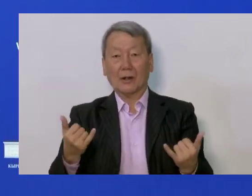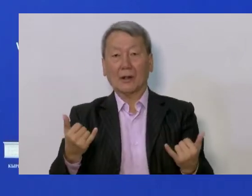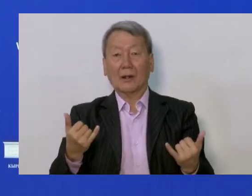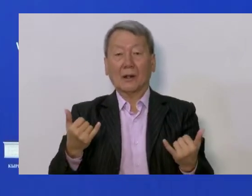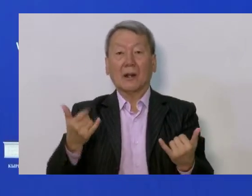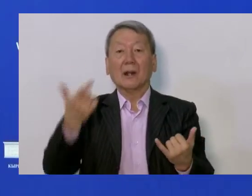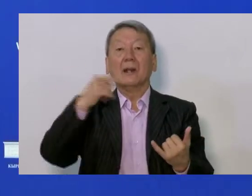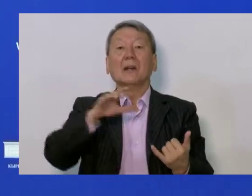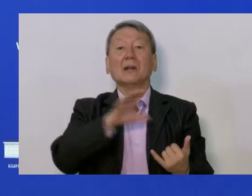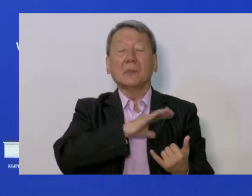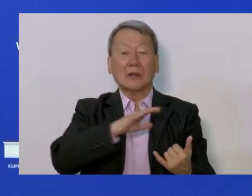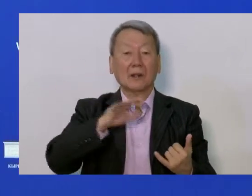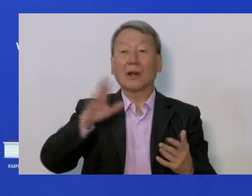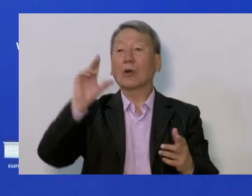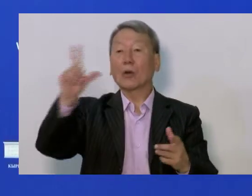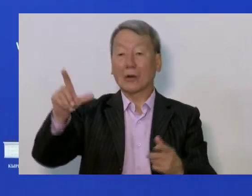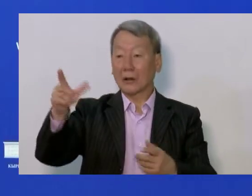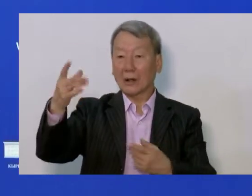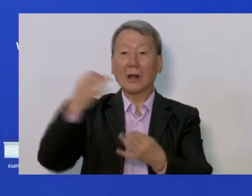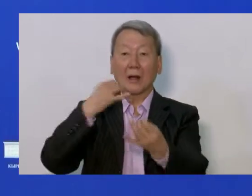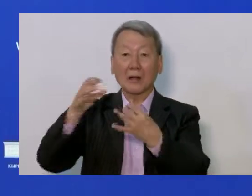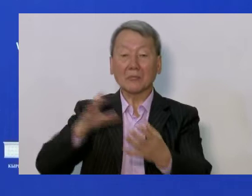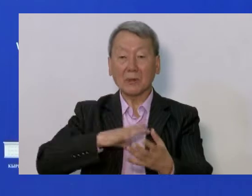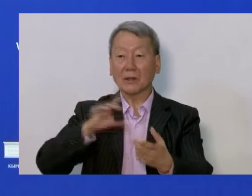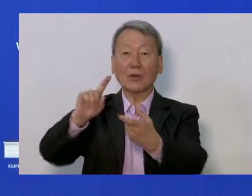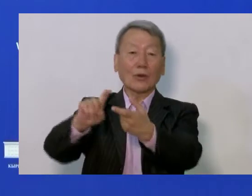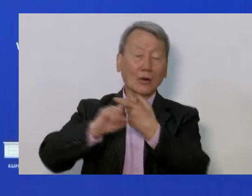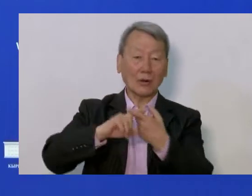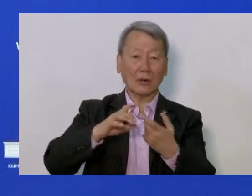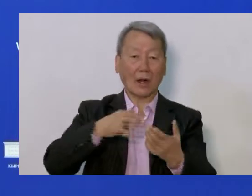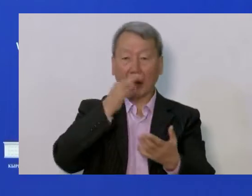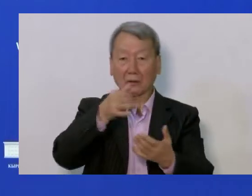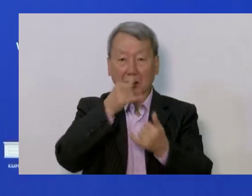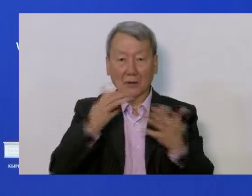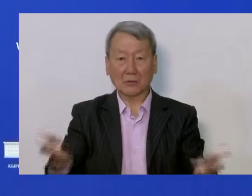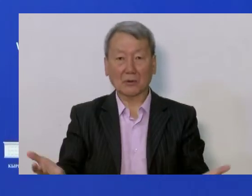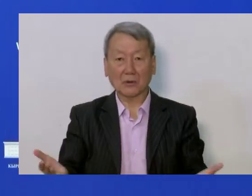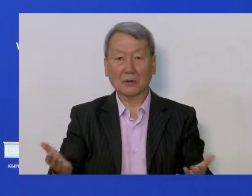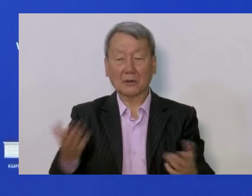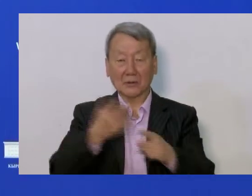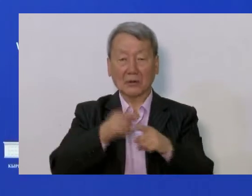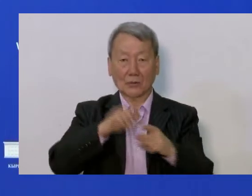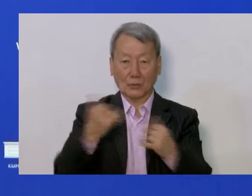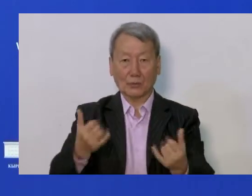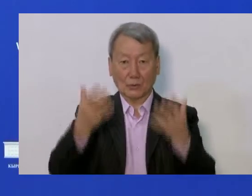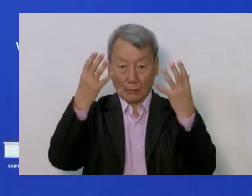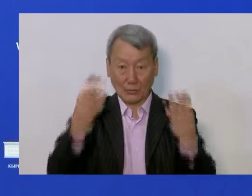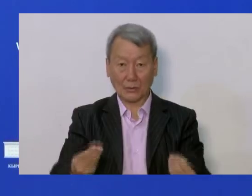кайсы жерден жугузуп ким менен контактта болуп калгандарын айта албай бүгүнкү күнү ошо